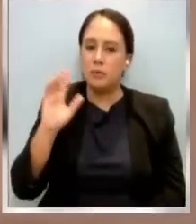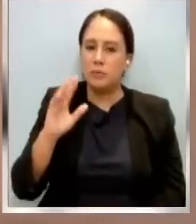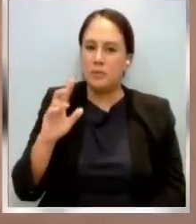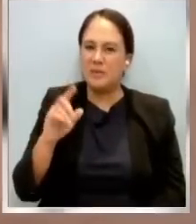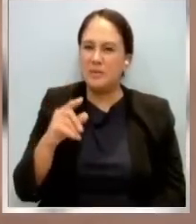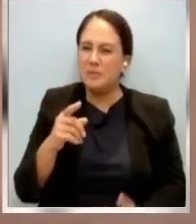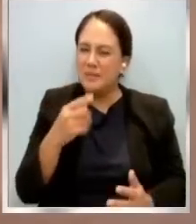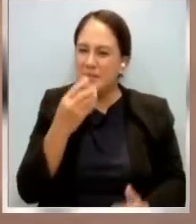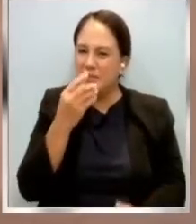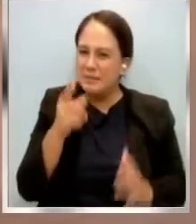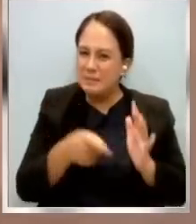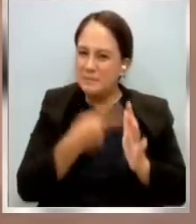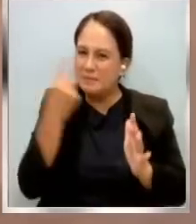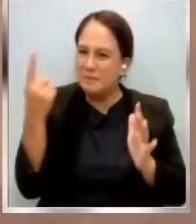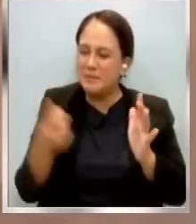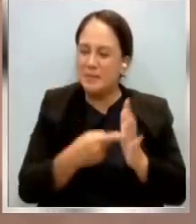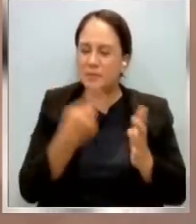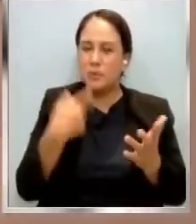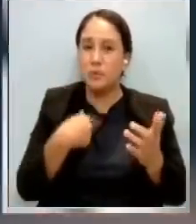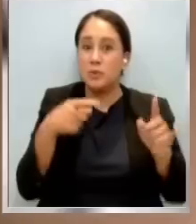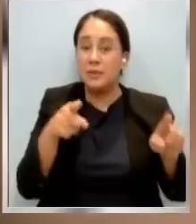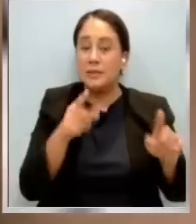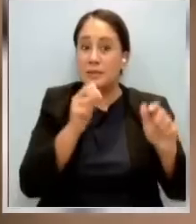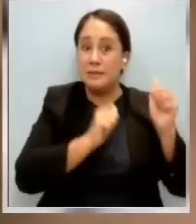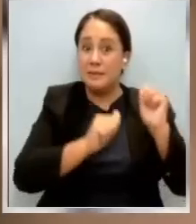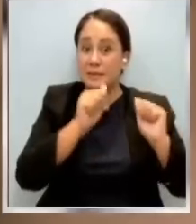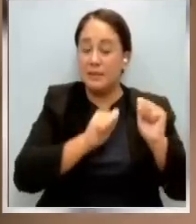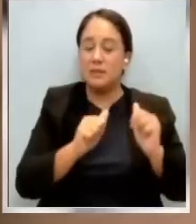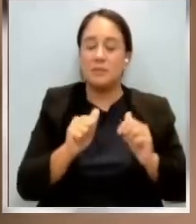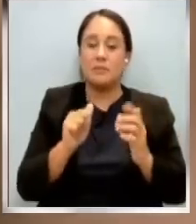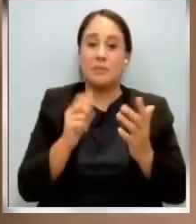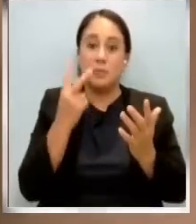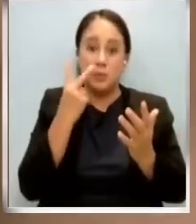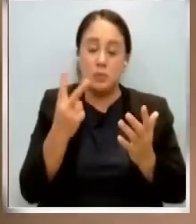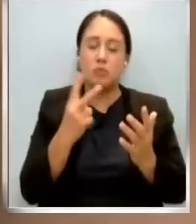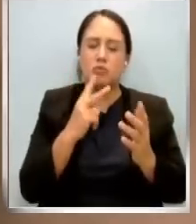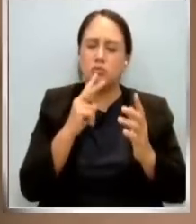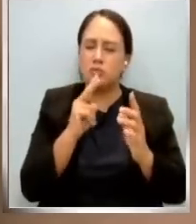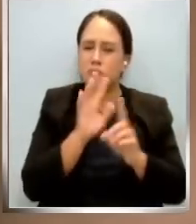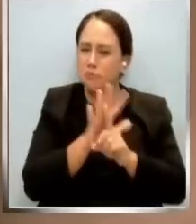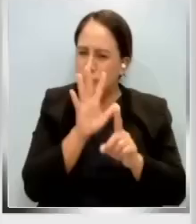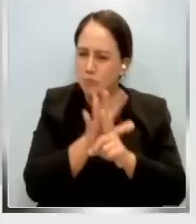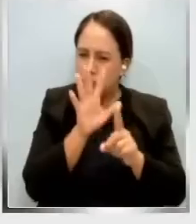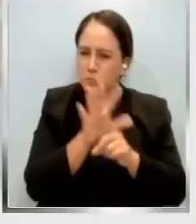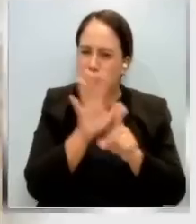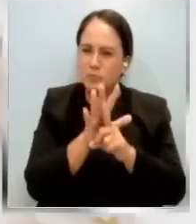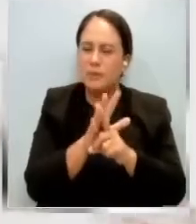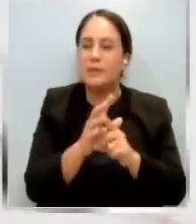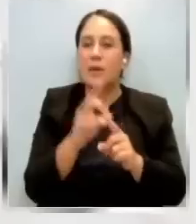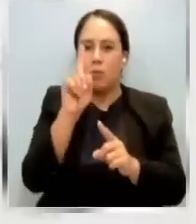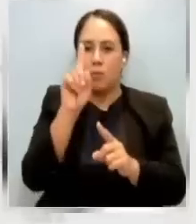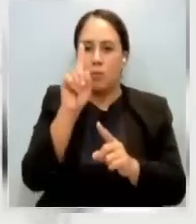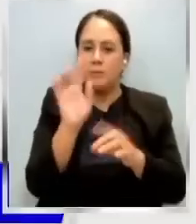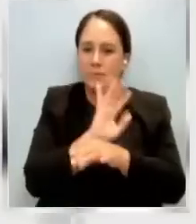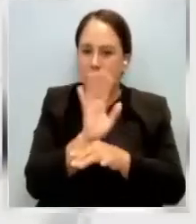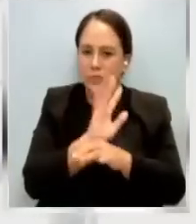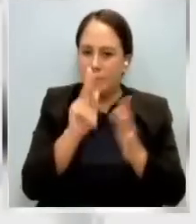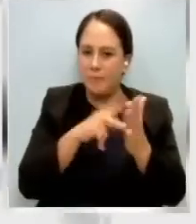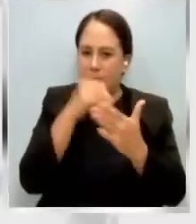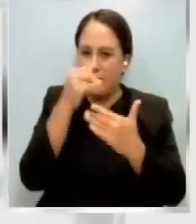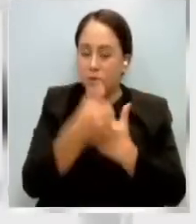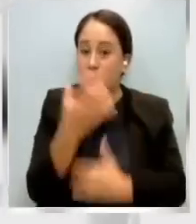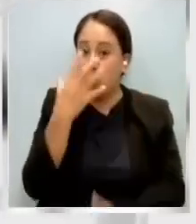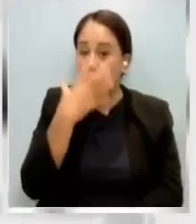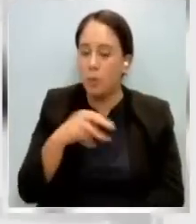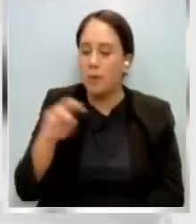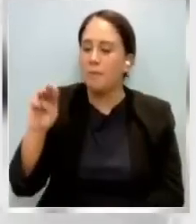Dalawang pinakamaningning na bituin sa showbiz industry ang magsasama sa isang movie project. Yan ay no less than the megastar